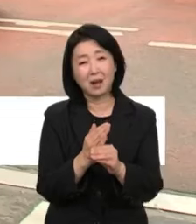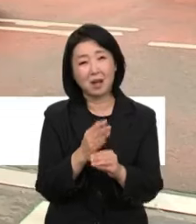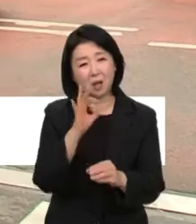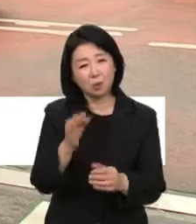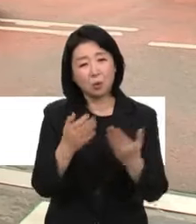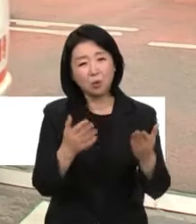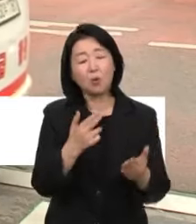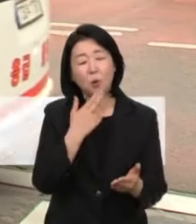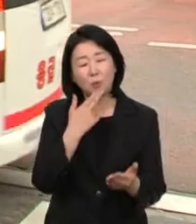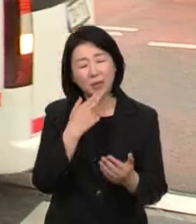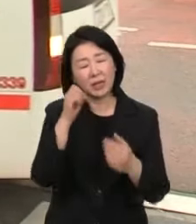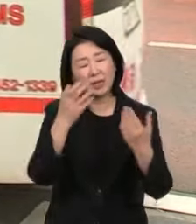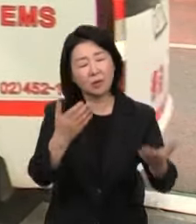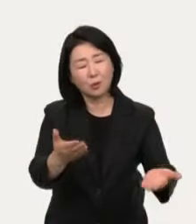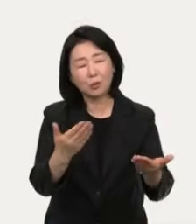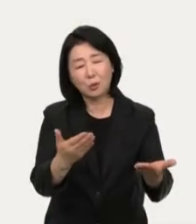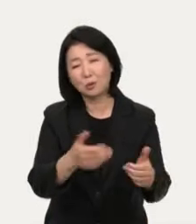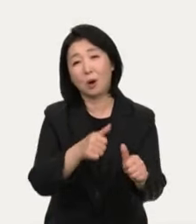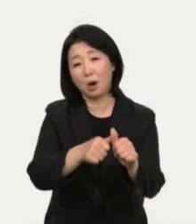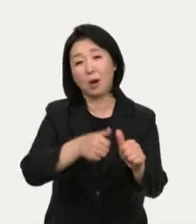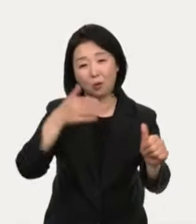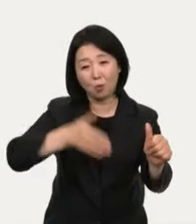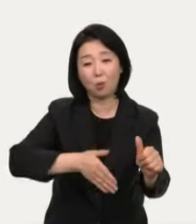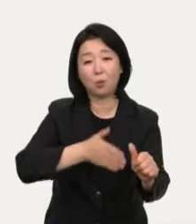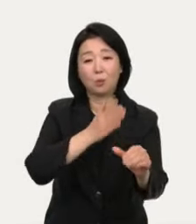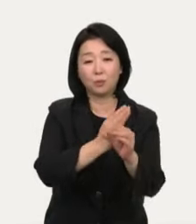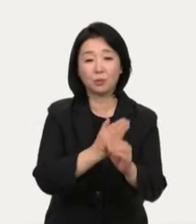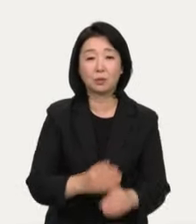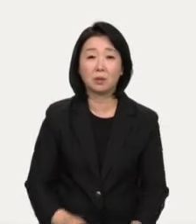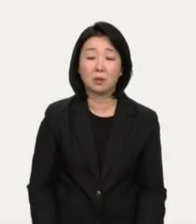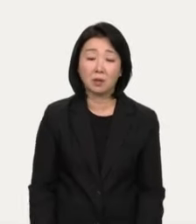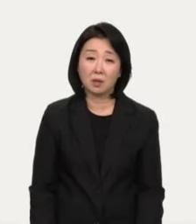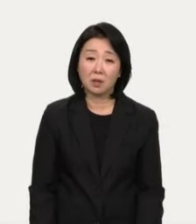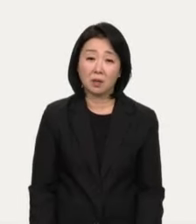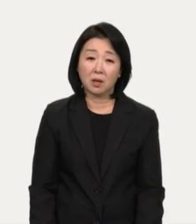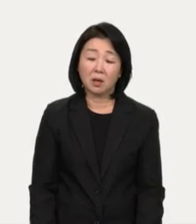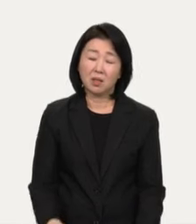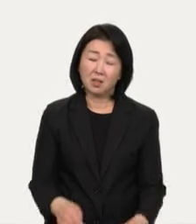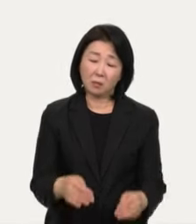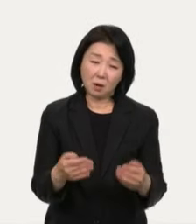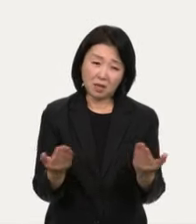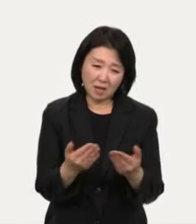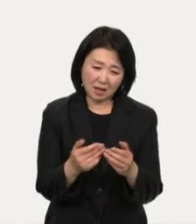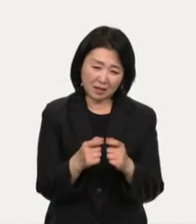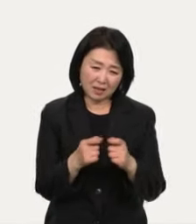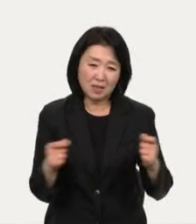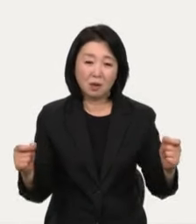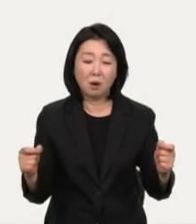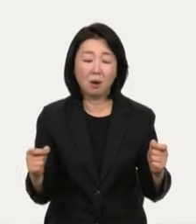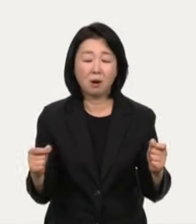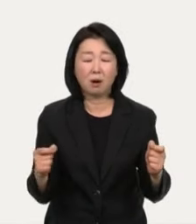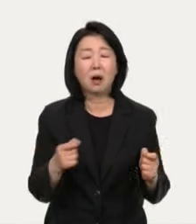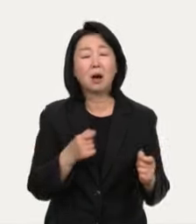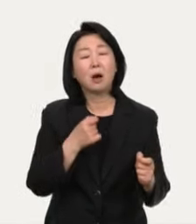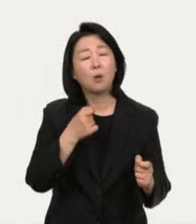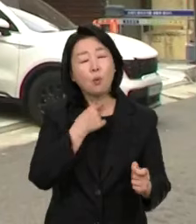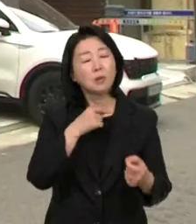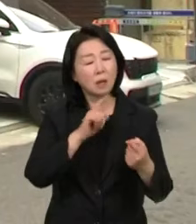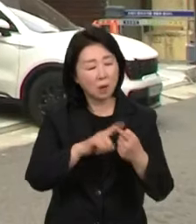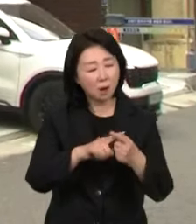늘려 권고하고 있다고 했습니다. 이어 이번 사태가 길어져 자율적으로 희망퇴직 신청도 받기로 했다는